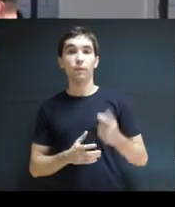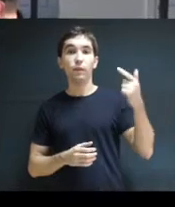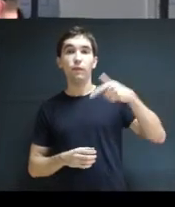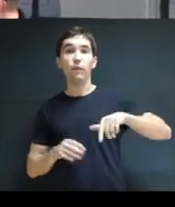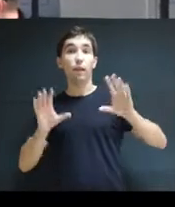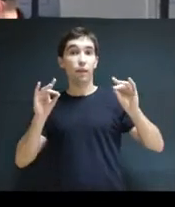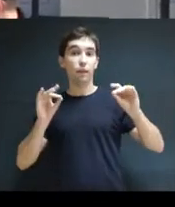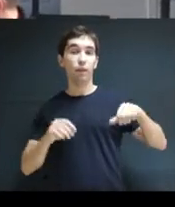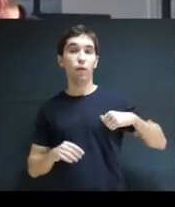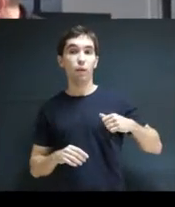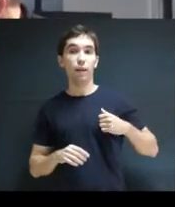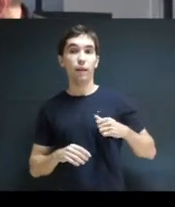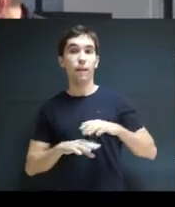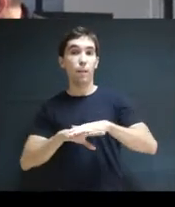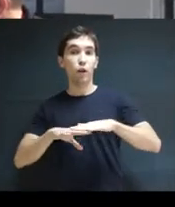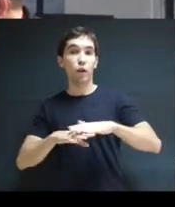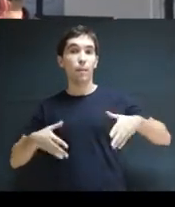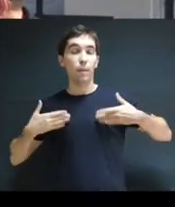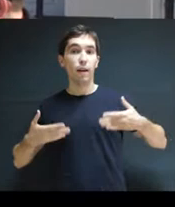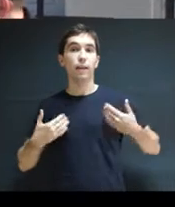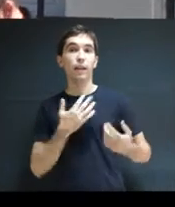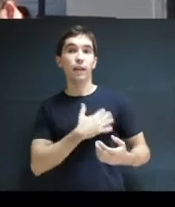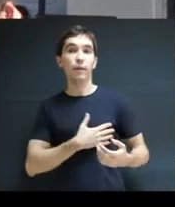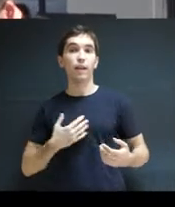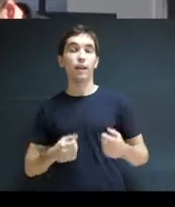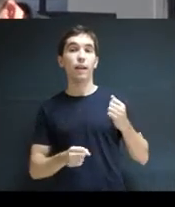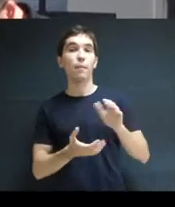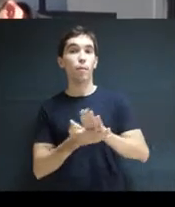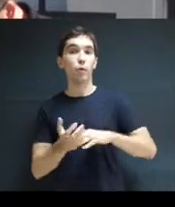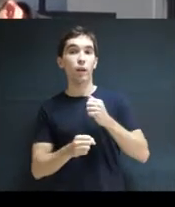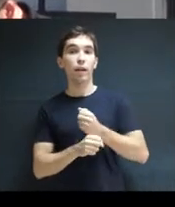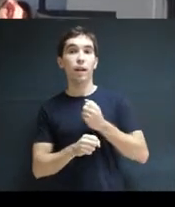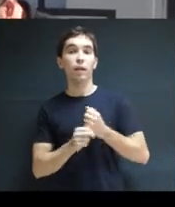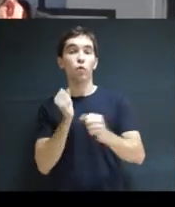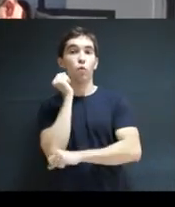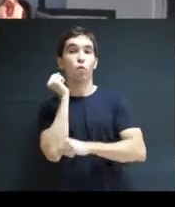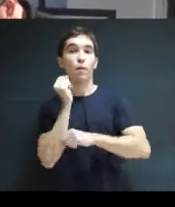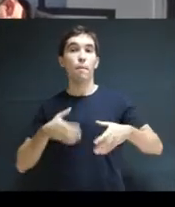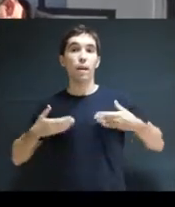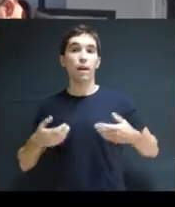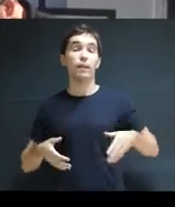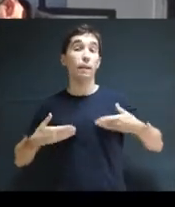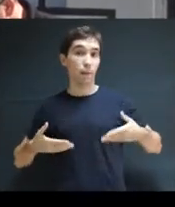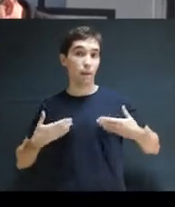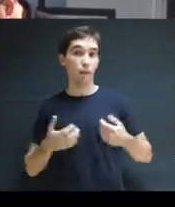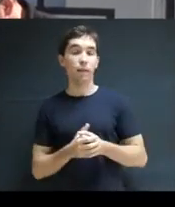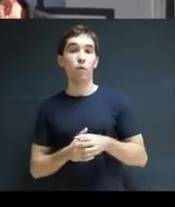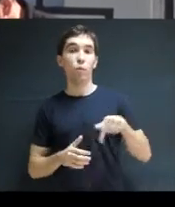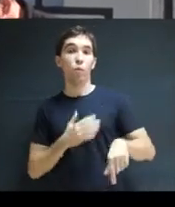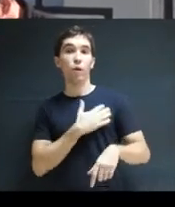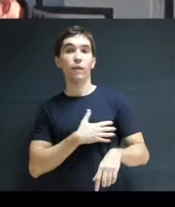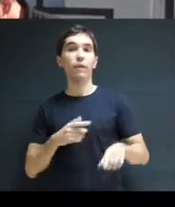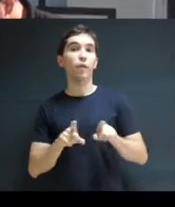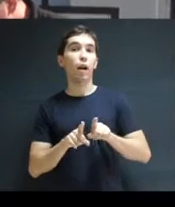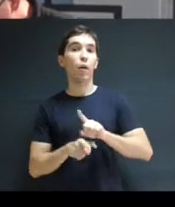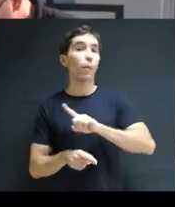U 2010. mreža Mladih Hrvatske je pokrenula studij o mladima za mlade ovdje u Republici Hrvatskoj kao